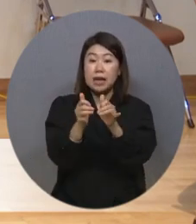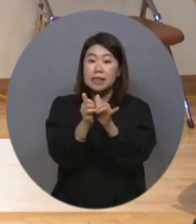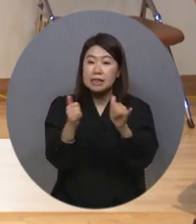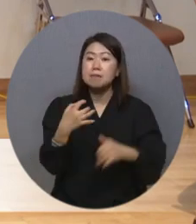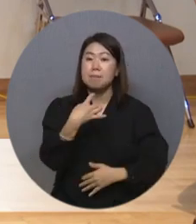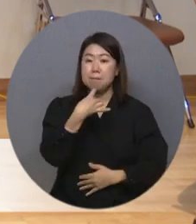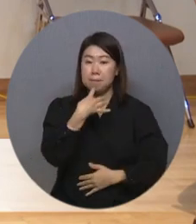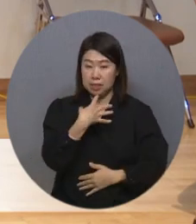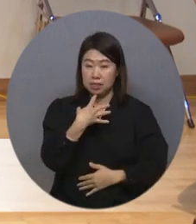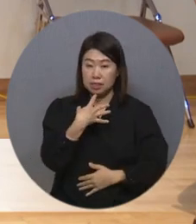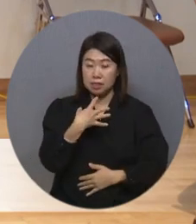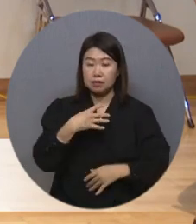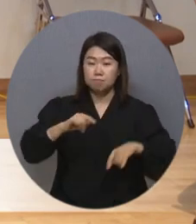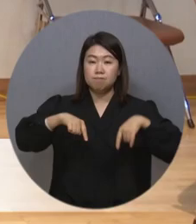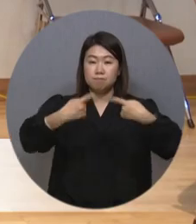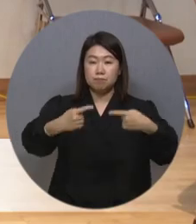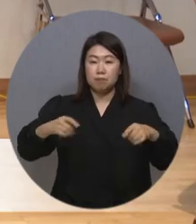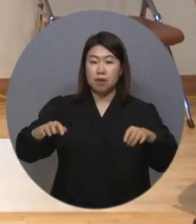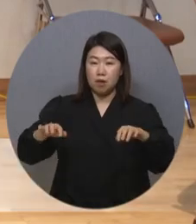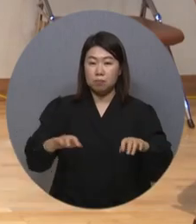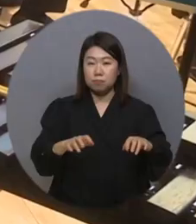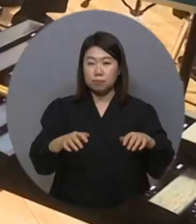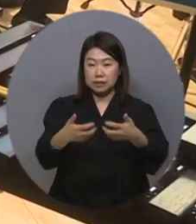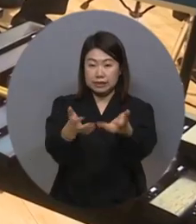구성된 오케스트라를 만들게 되었습니다.